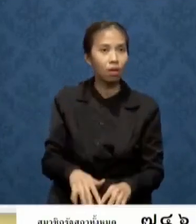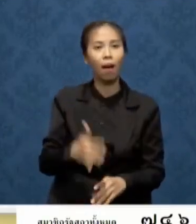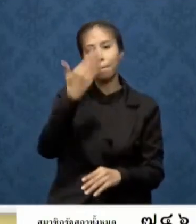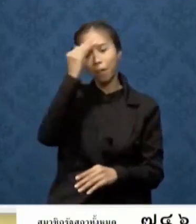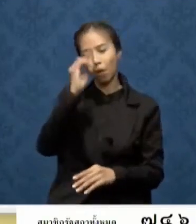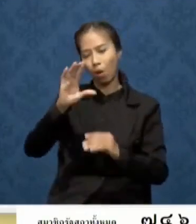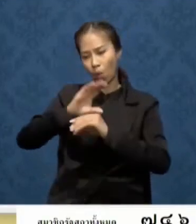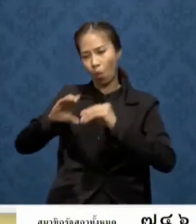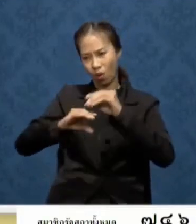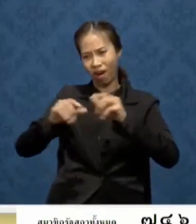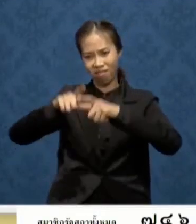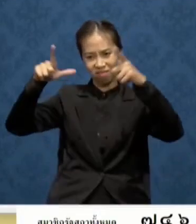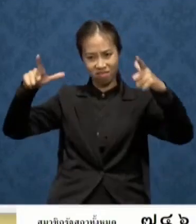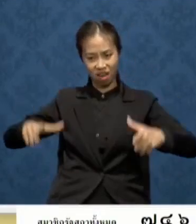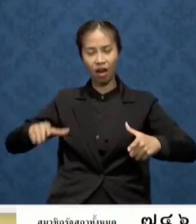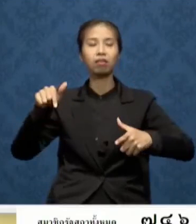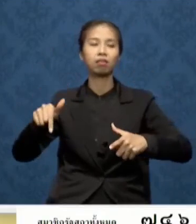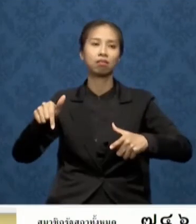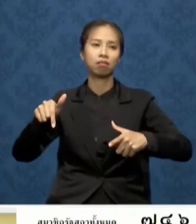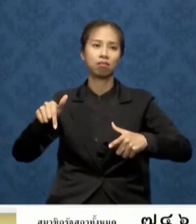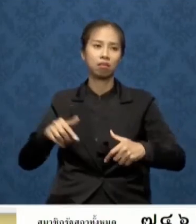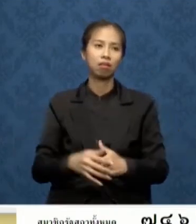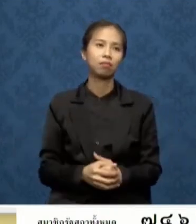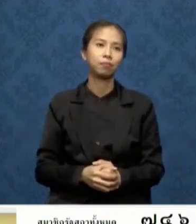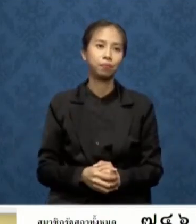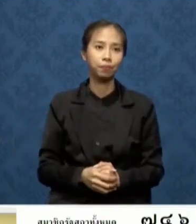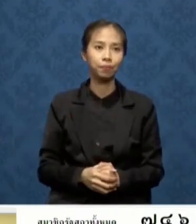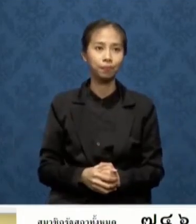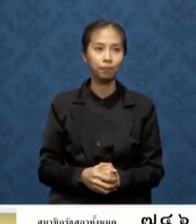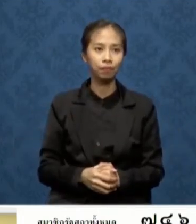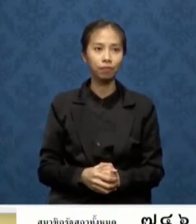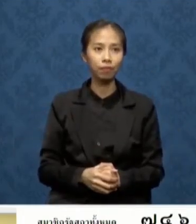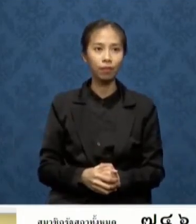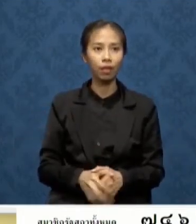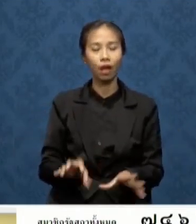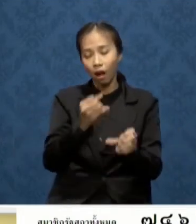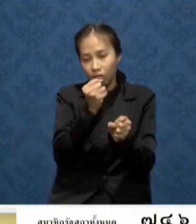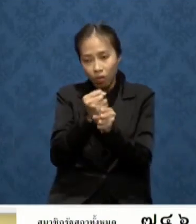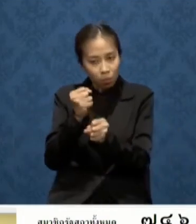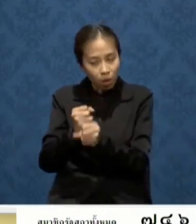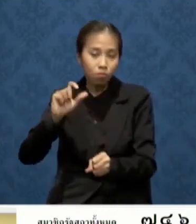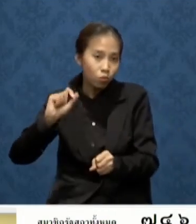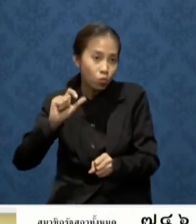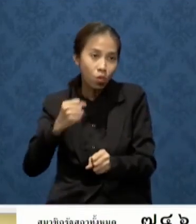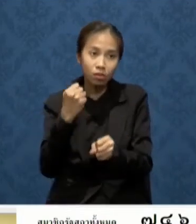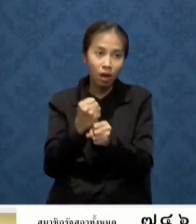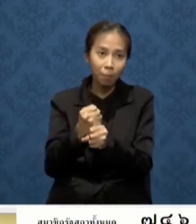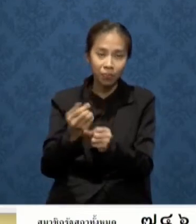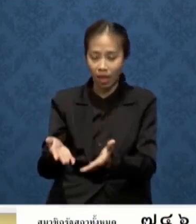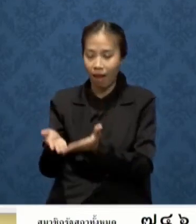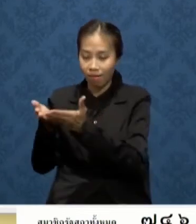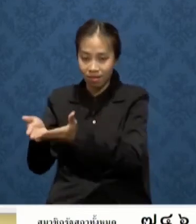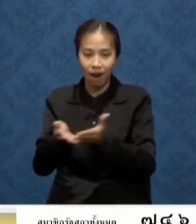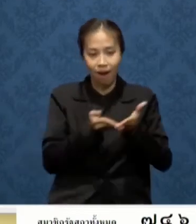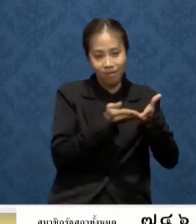ว่า 5 ฟัชิโรเจ็ต์ของ EEC รวมกอีกคืจะเล่งทำนะครั จะทำทาเรอทงสอง